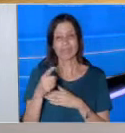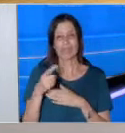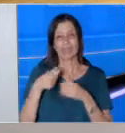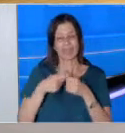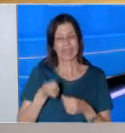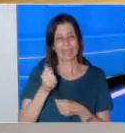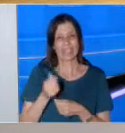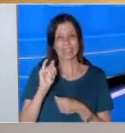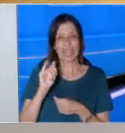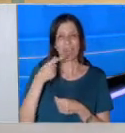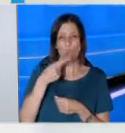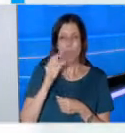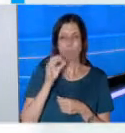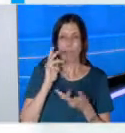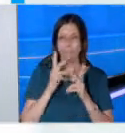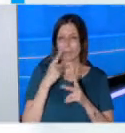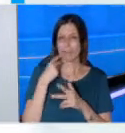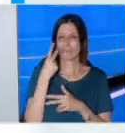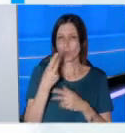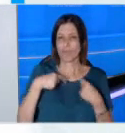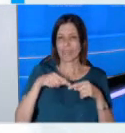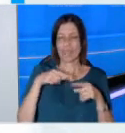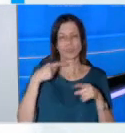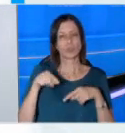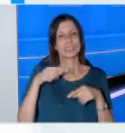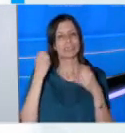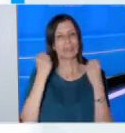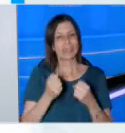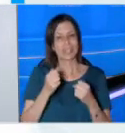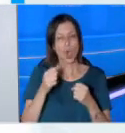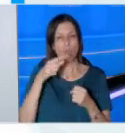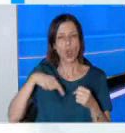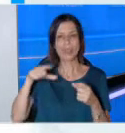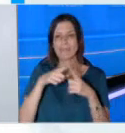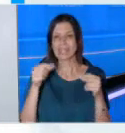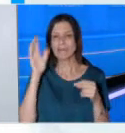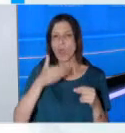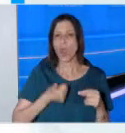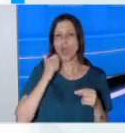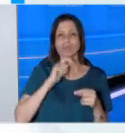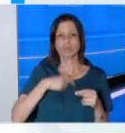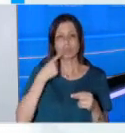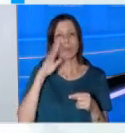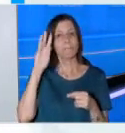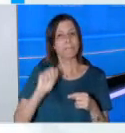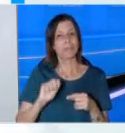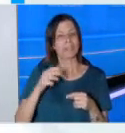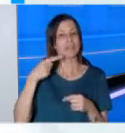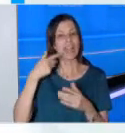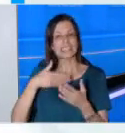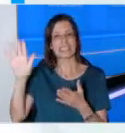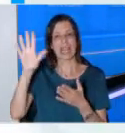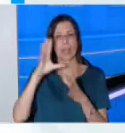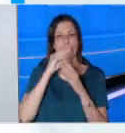גולן ממרץ צייץ: בביקור של ועדת חוץ וביטחון בעוטף עזה, אפילו ראשי הרשויות אמרו לבן גביר להסתלק.